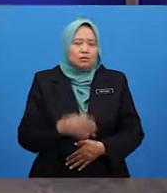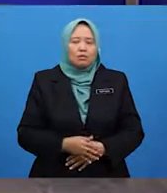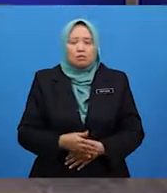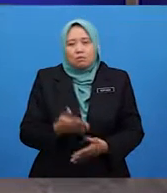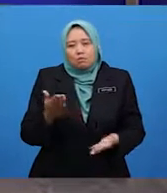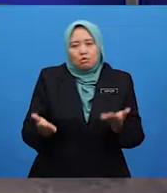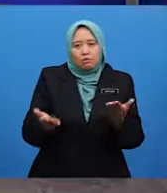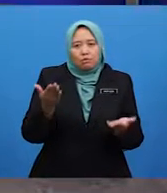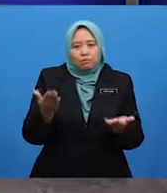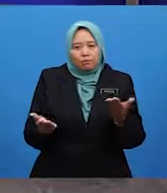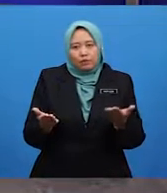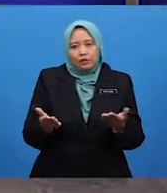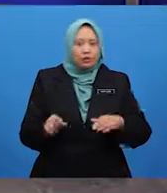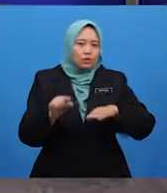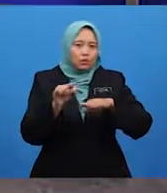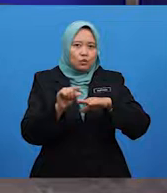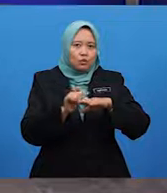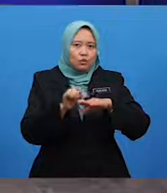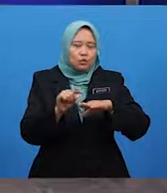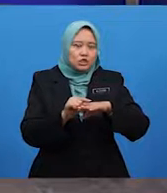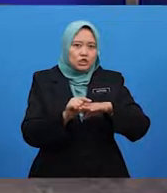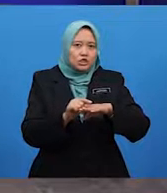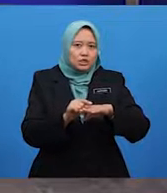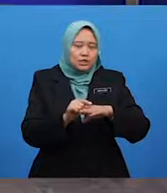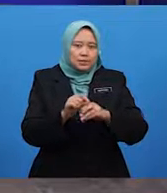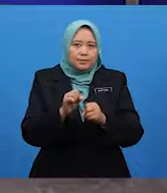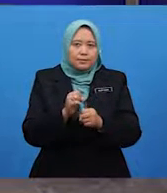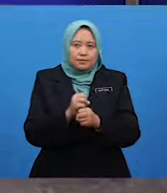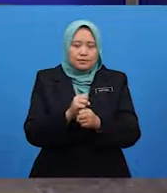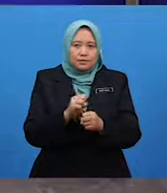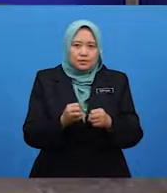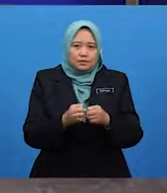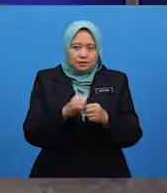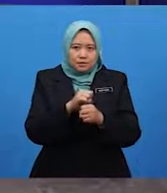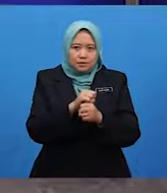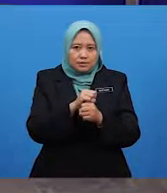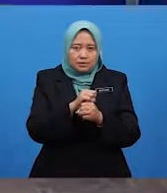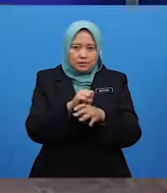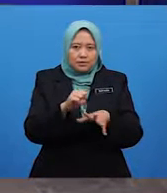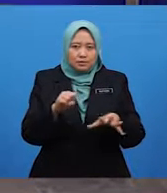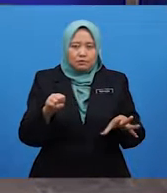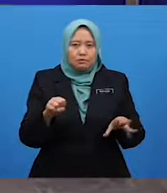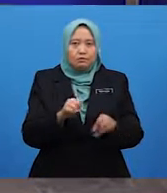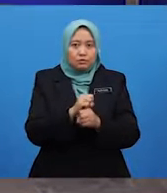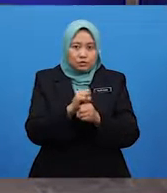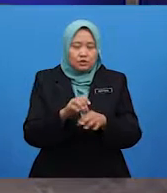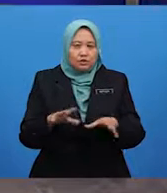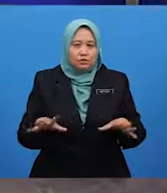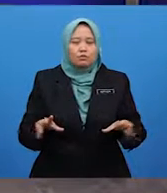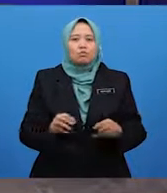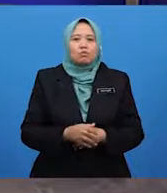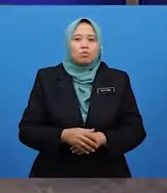karya yang sangat cantik. Karya dua dimensi. Ya, betul. Dan bila campur air, dia akan menghasilkan satu macam soalan macam watercolor yang cantik